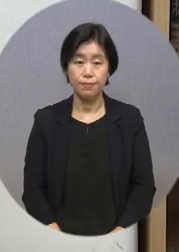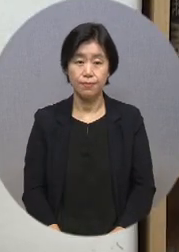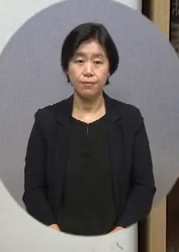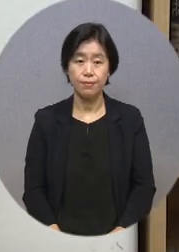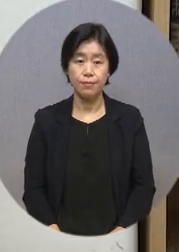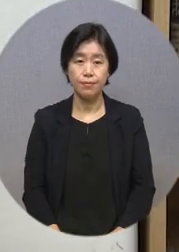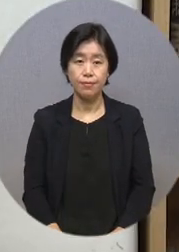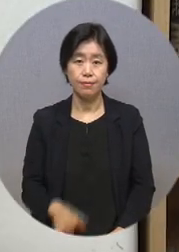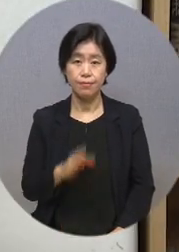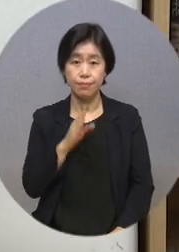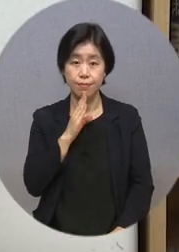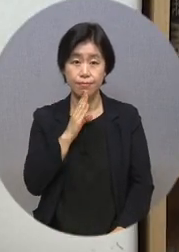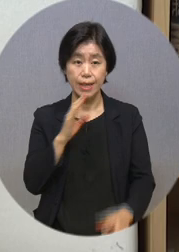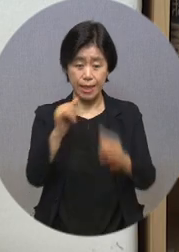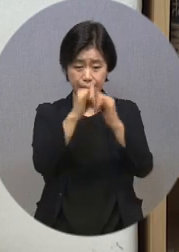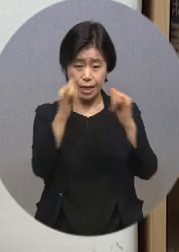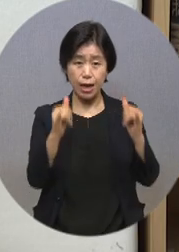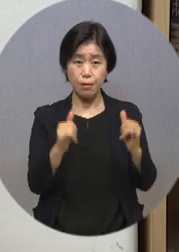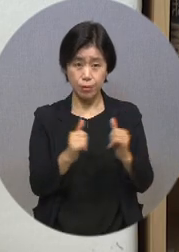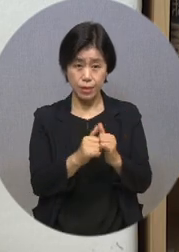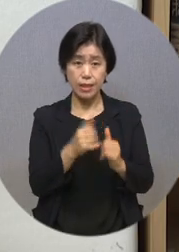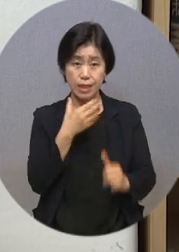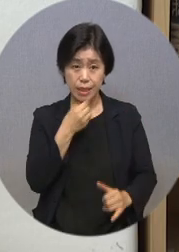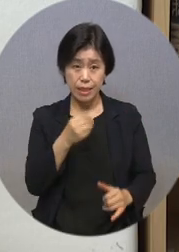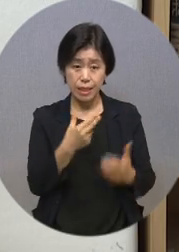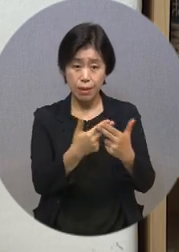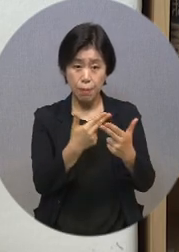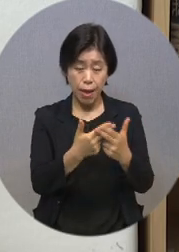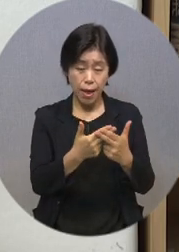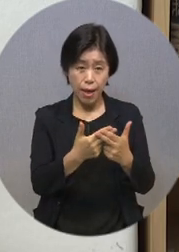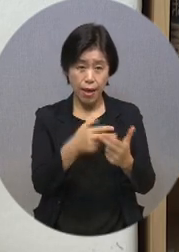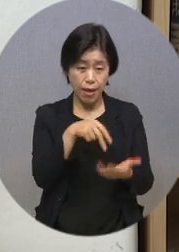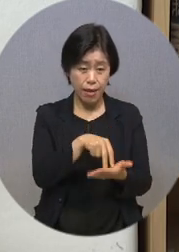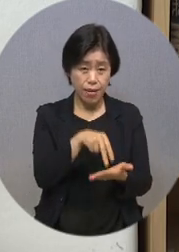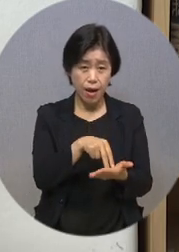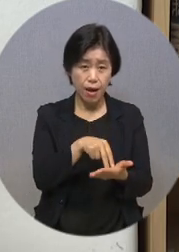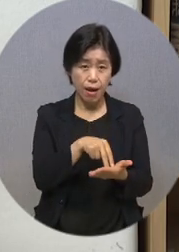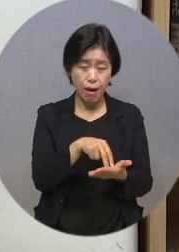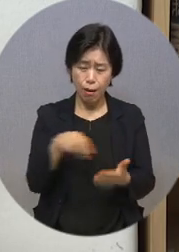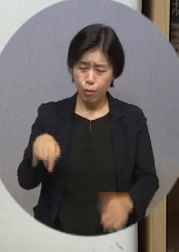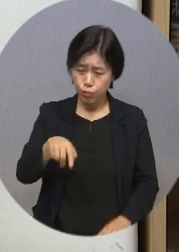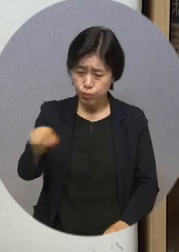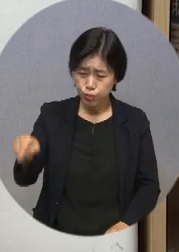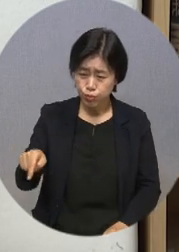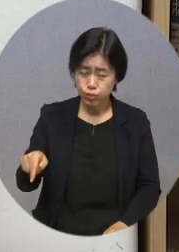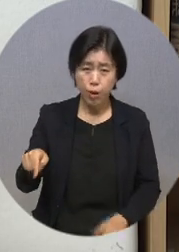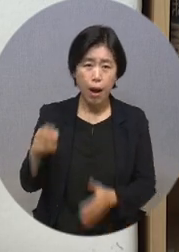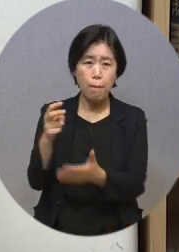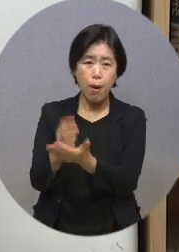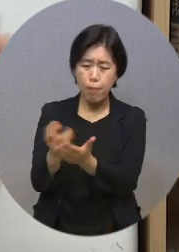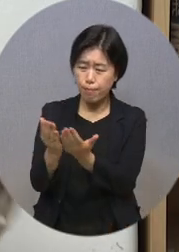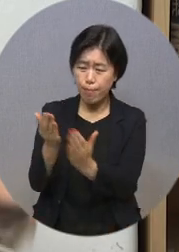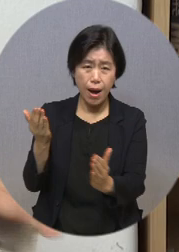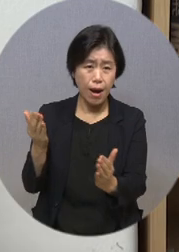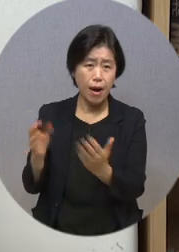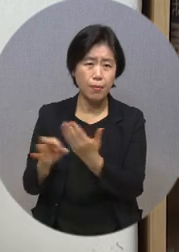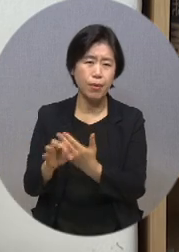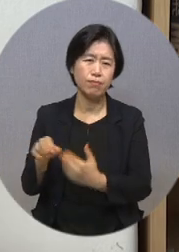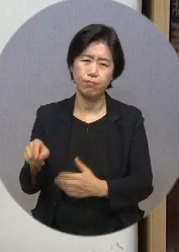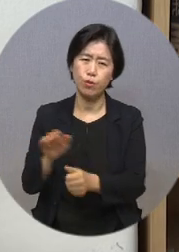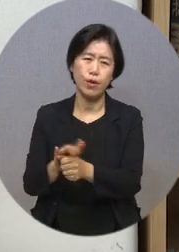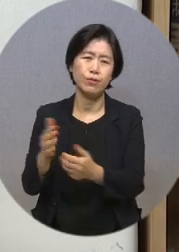말 그대로 법적으로 적용을 받을 수 없는 분들이 계시거든요. 그런 분들을 찾아내서 도울 수 있는 곳이